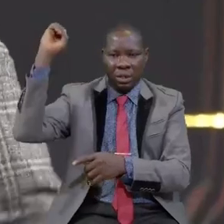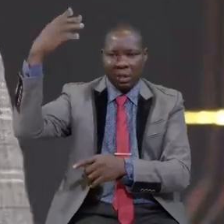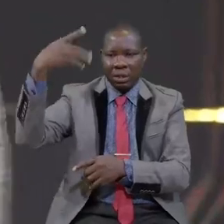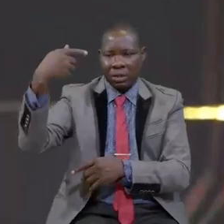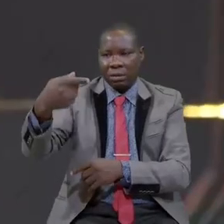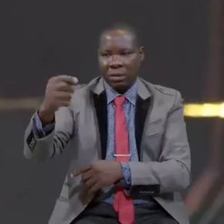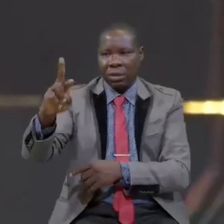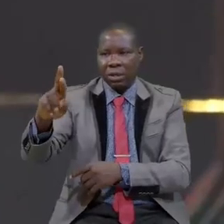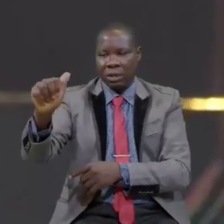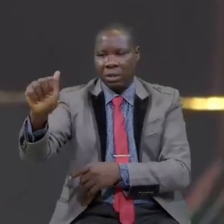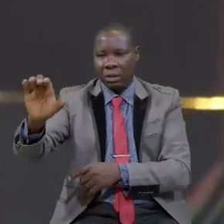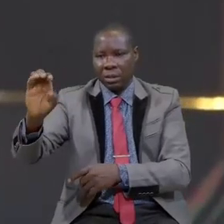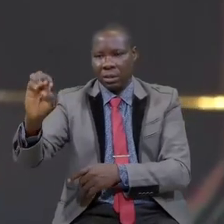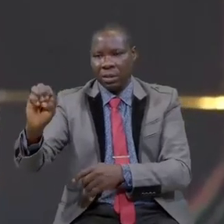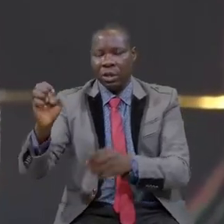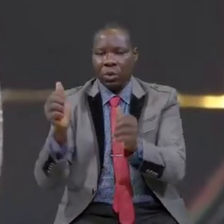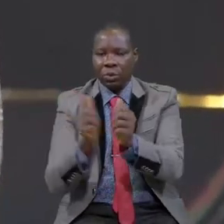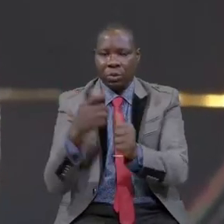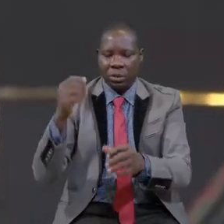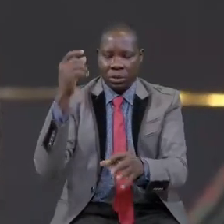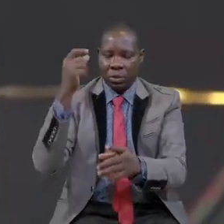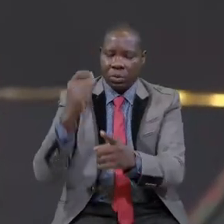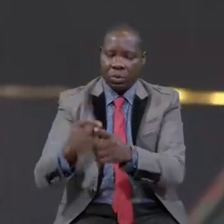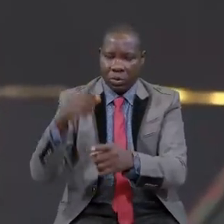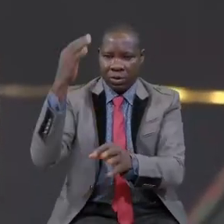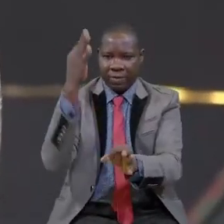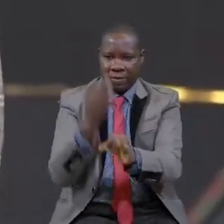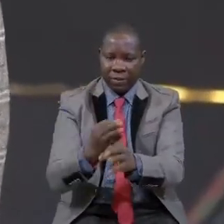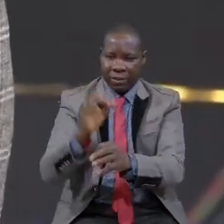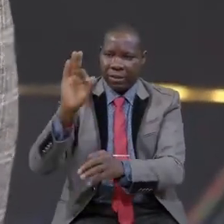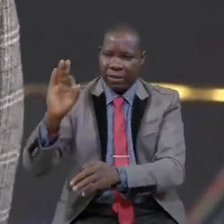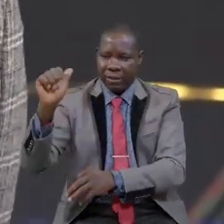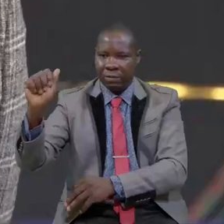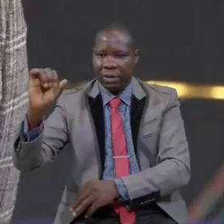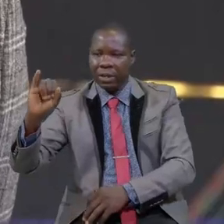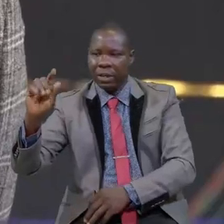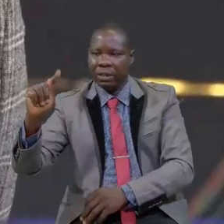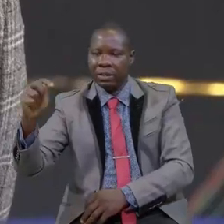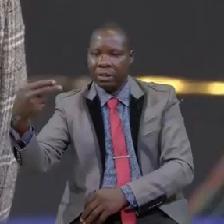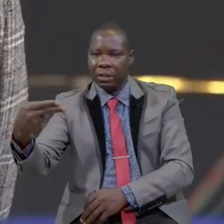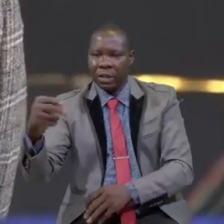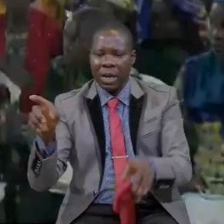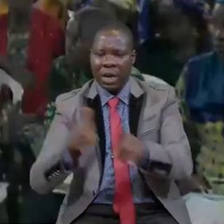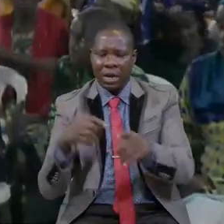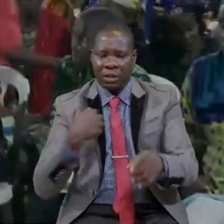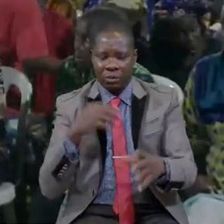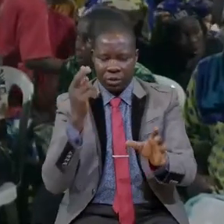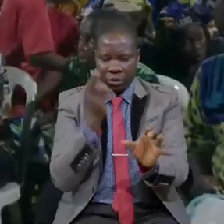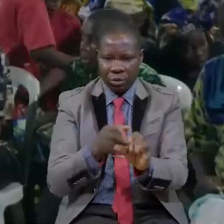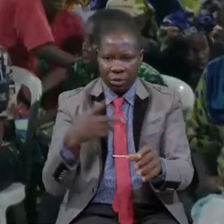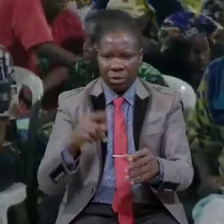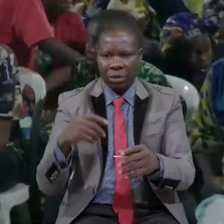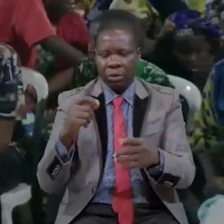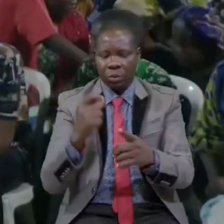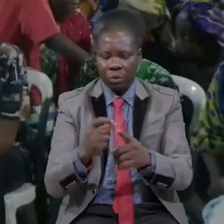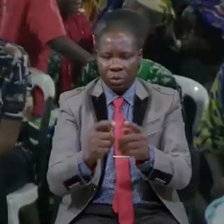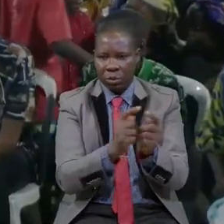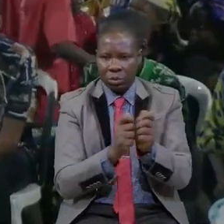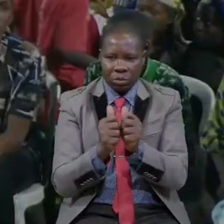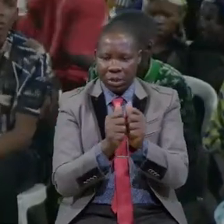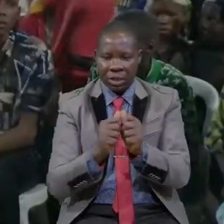foi. Et comme vous faites la connexion dans votre vie, la grâce va opérer dans ta vie ce soir.